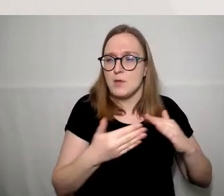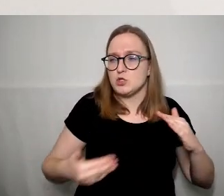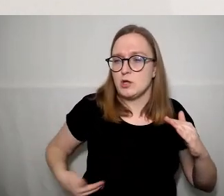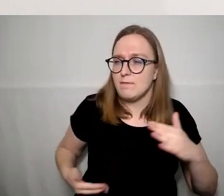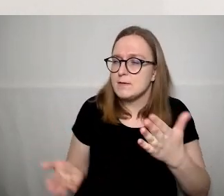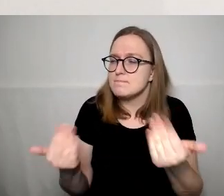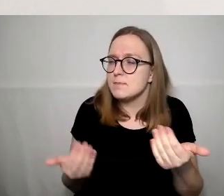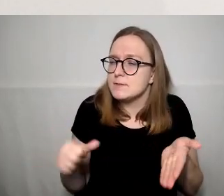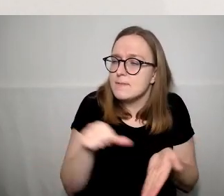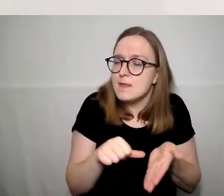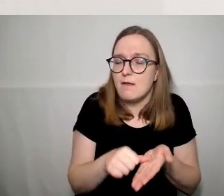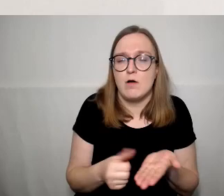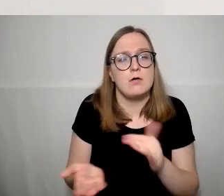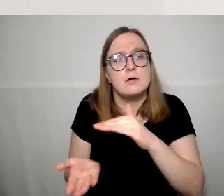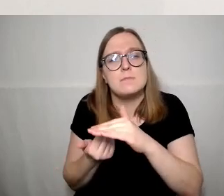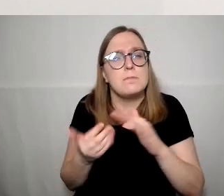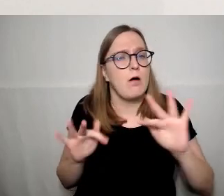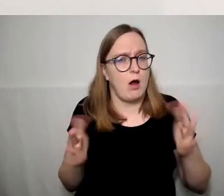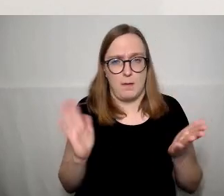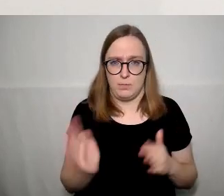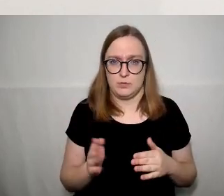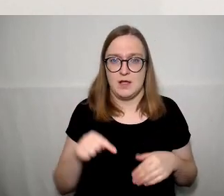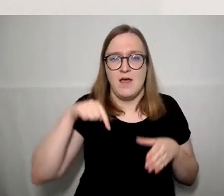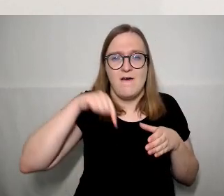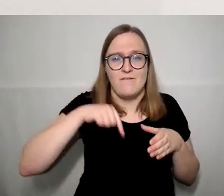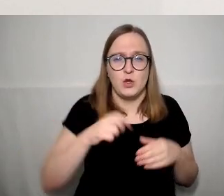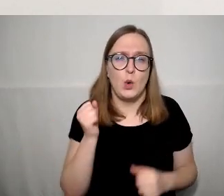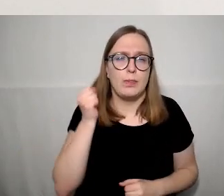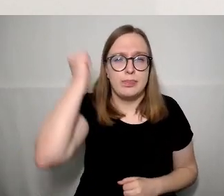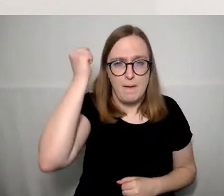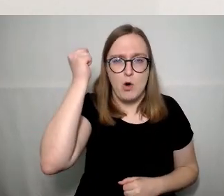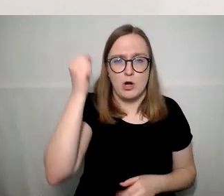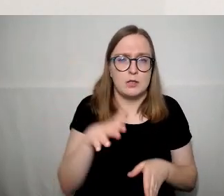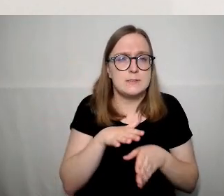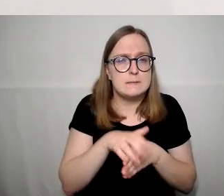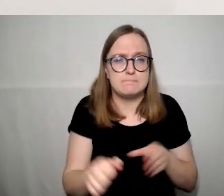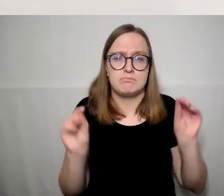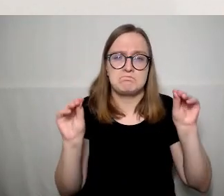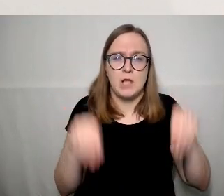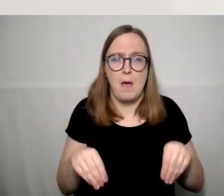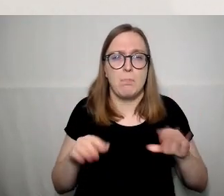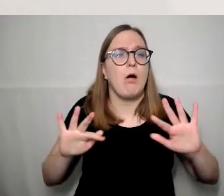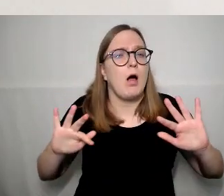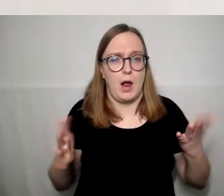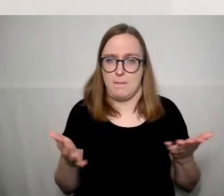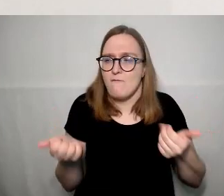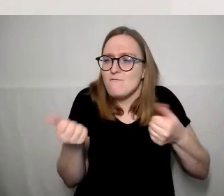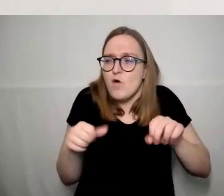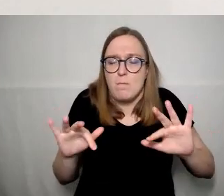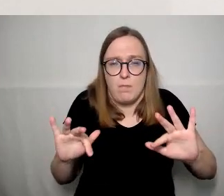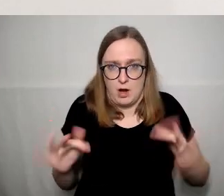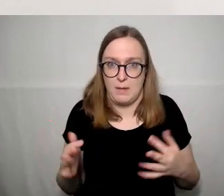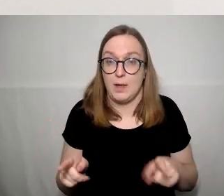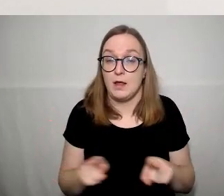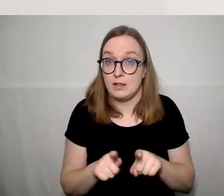Kaip įgyvendinsite tą vidinę demokratiją? Kokiais modeliais? Ir dėl kokių sprendimų jūsų